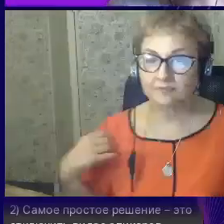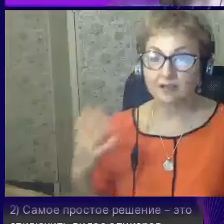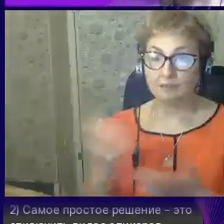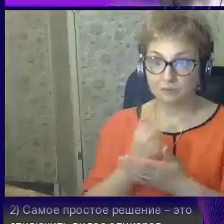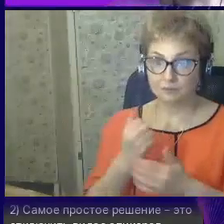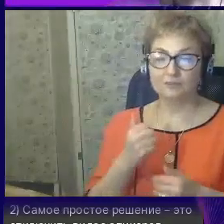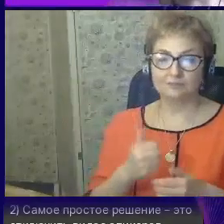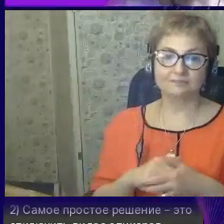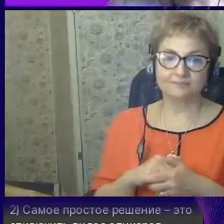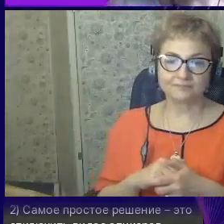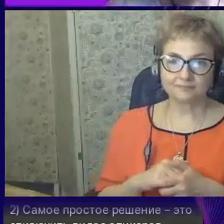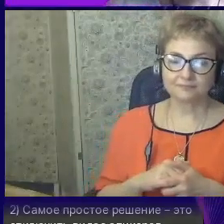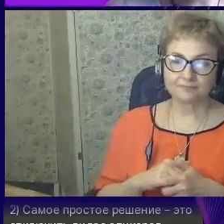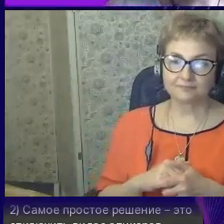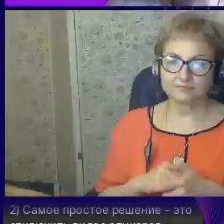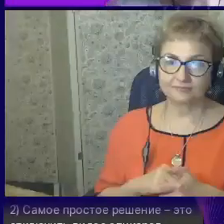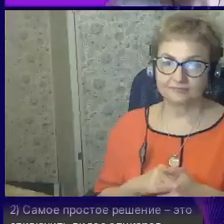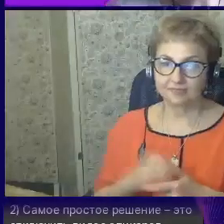все, спасибо.